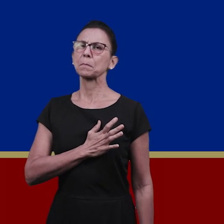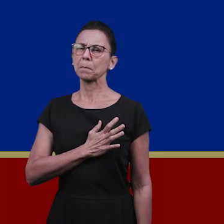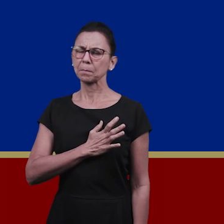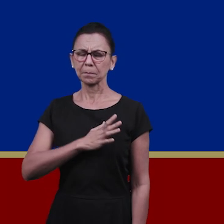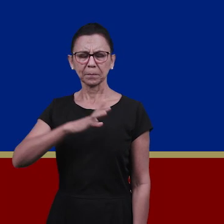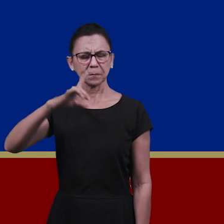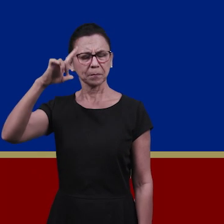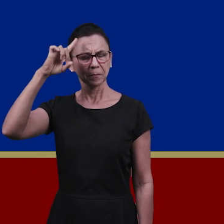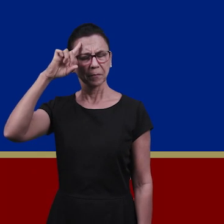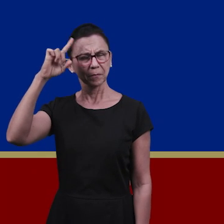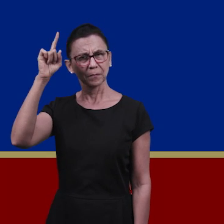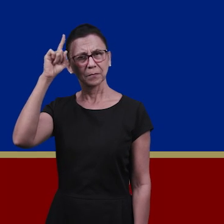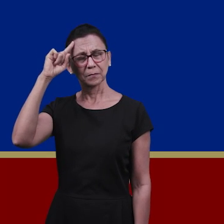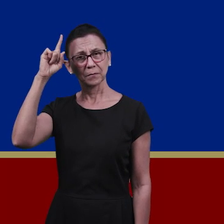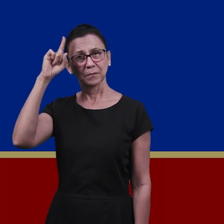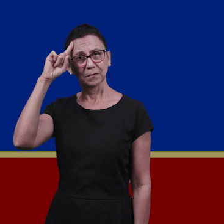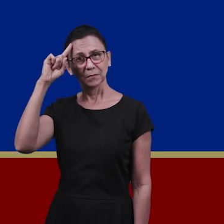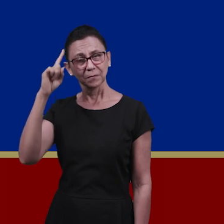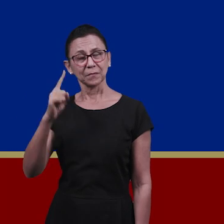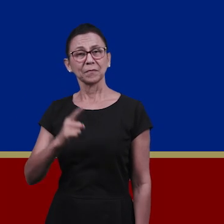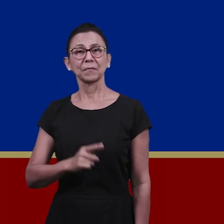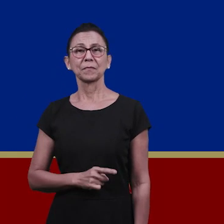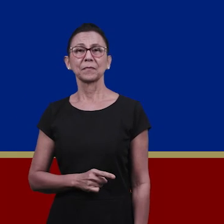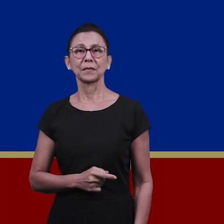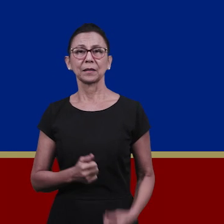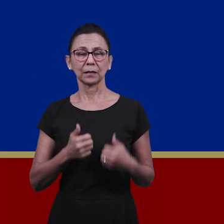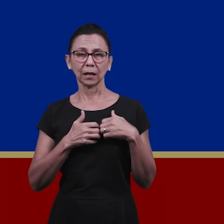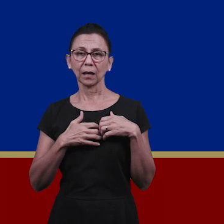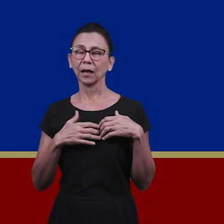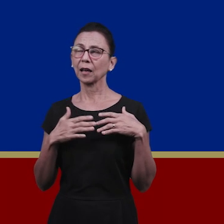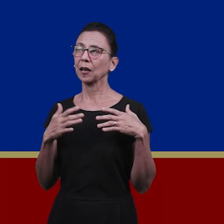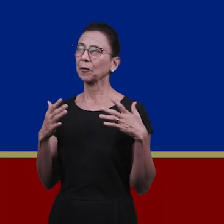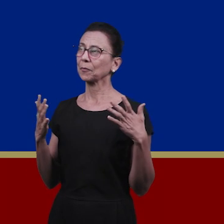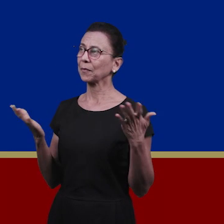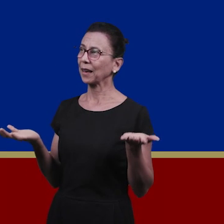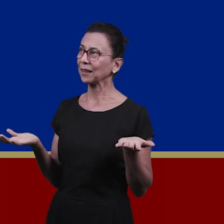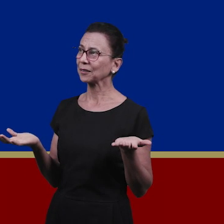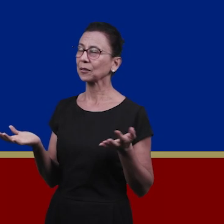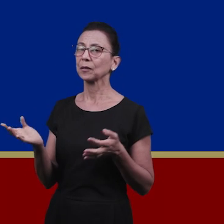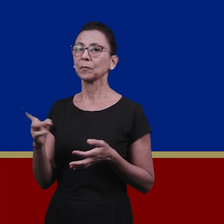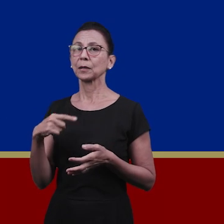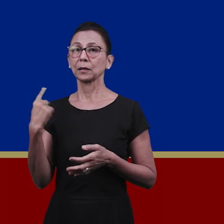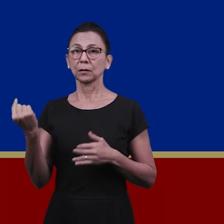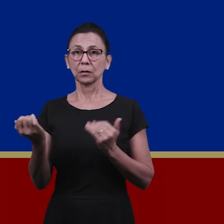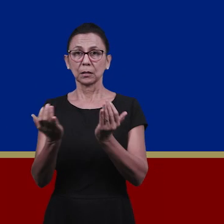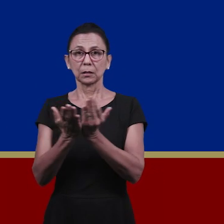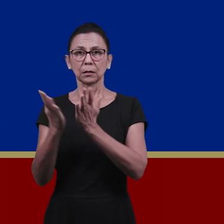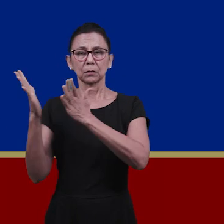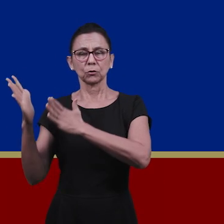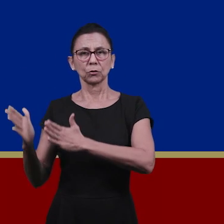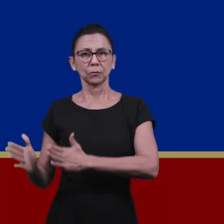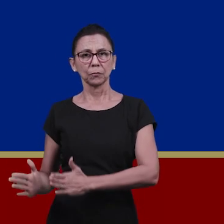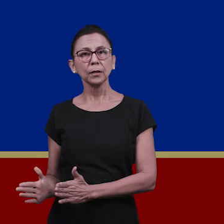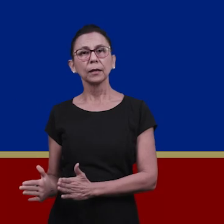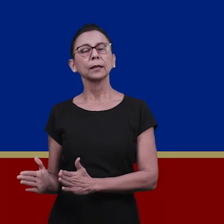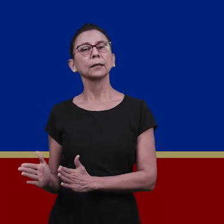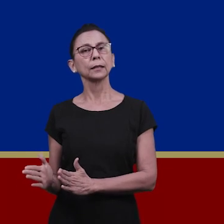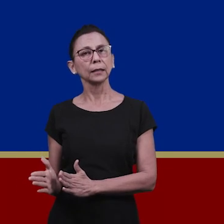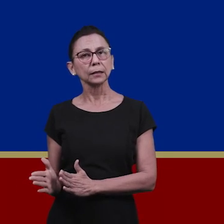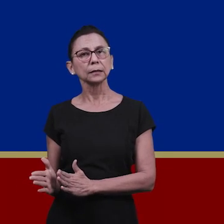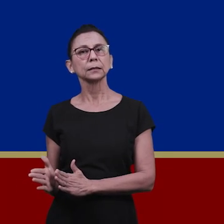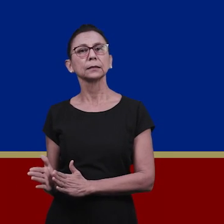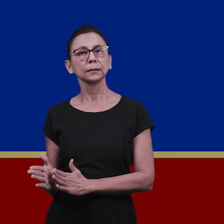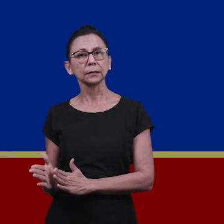Notre cœur doit être tous les jours comme la bonne terre, afin qu'on soit